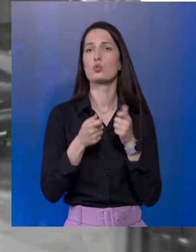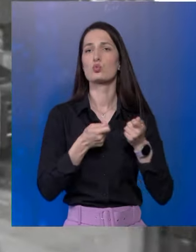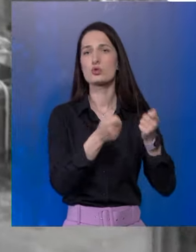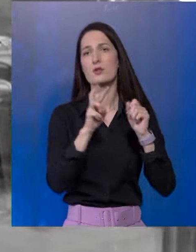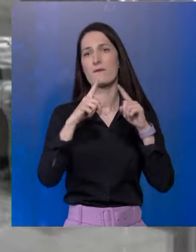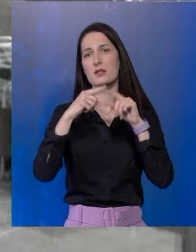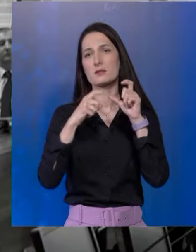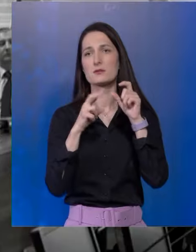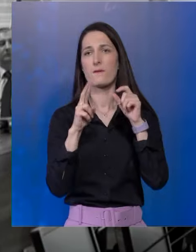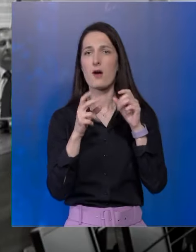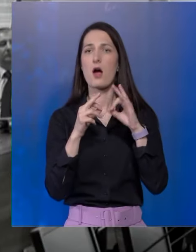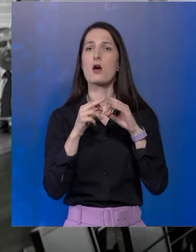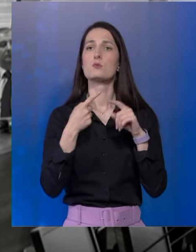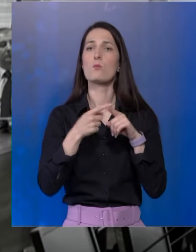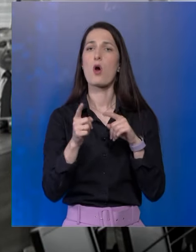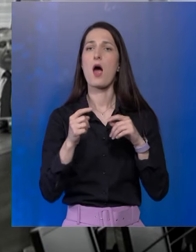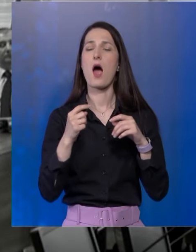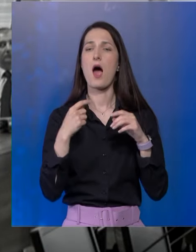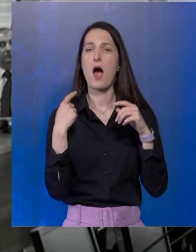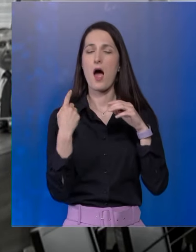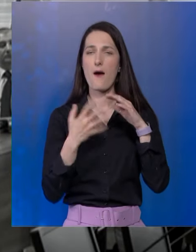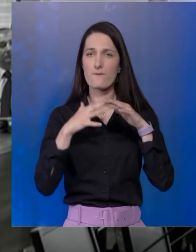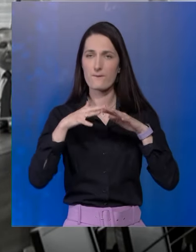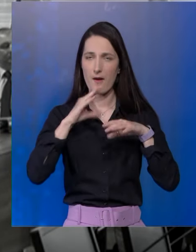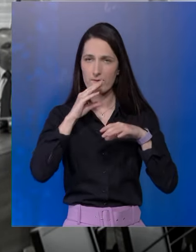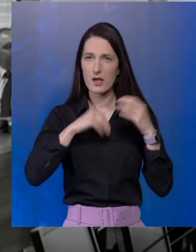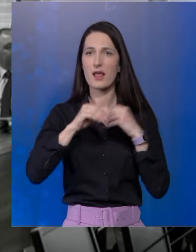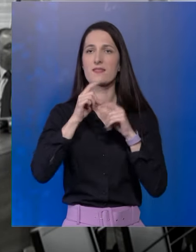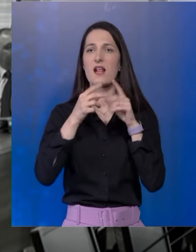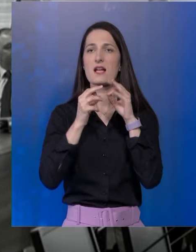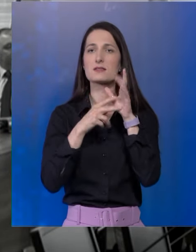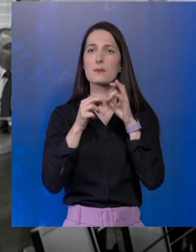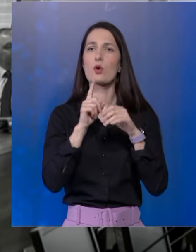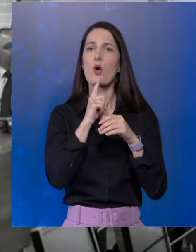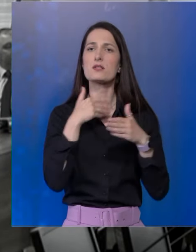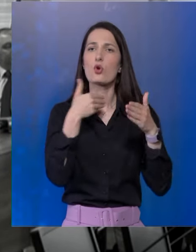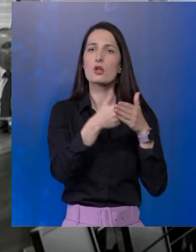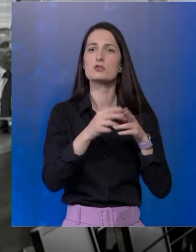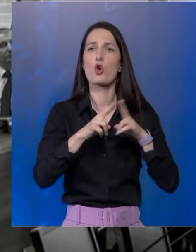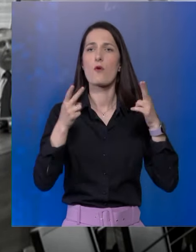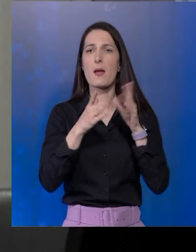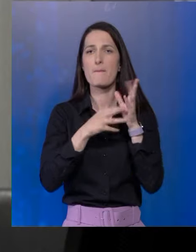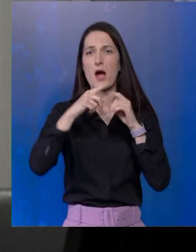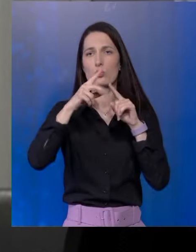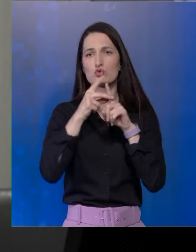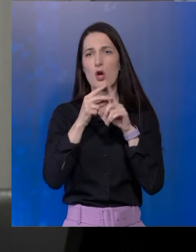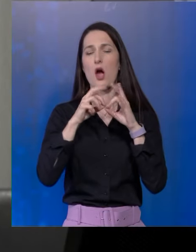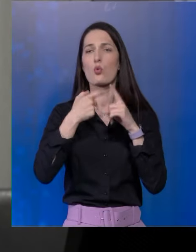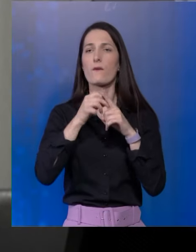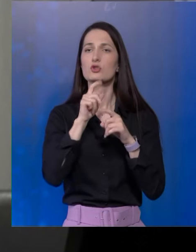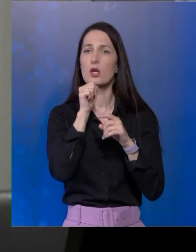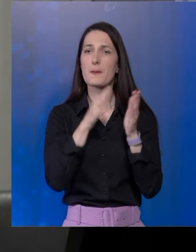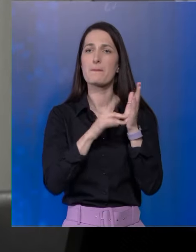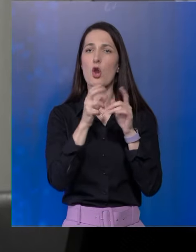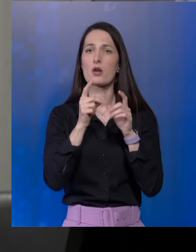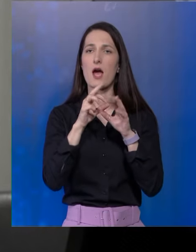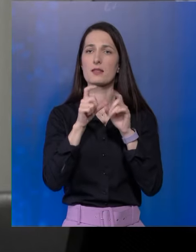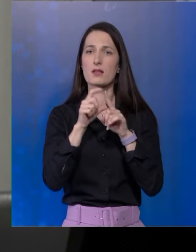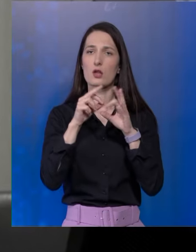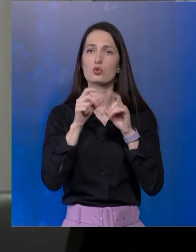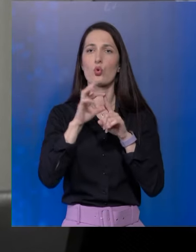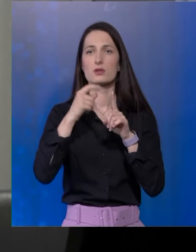vijeća zbog afere Transkript, koja se odnosila na novinara Matu Đakovića i predsjednika Republike Srpske Milorada Dodika,